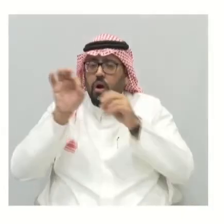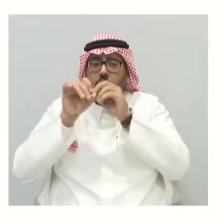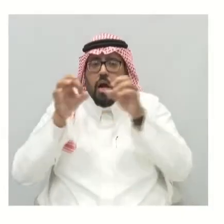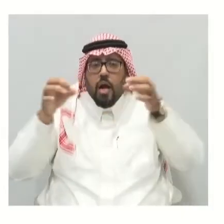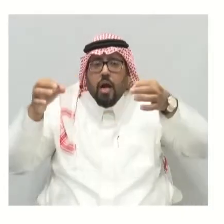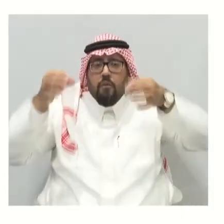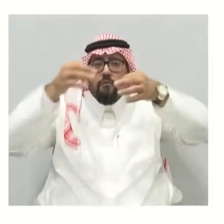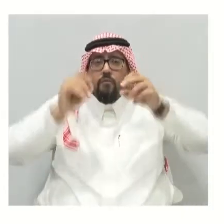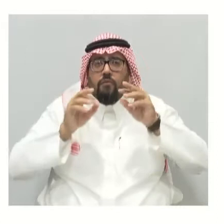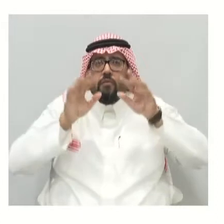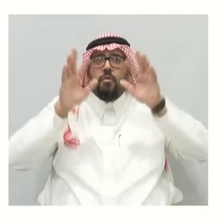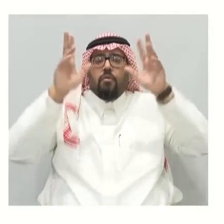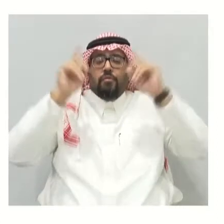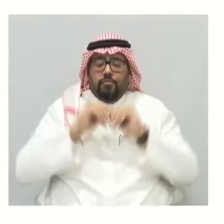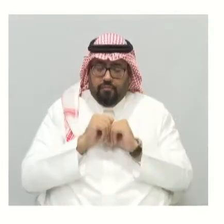الغاز